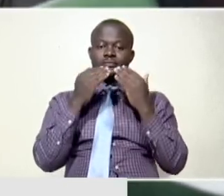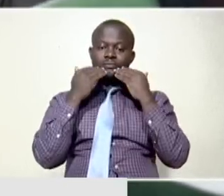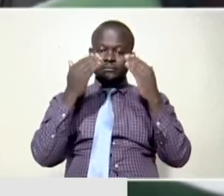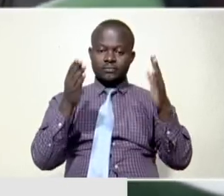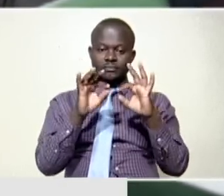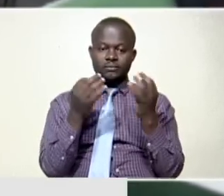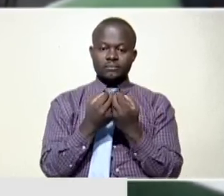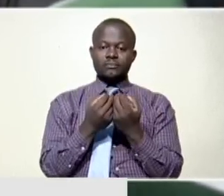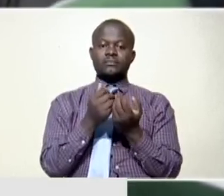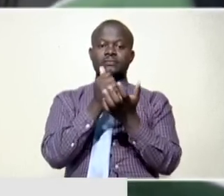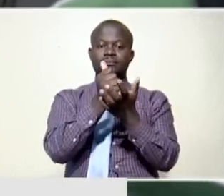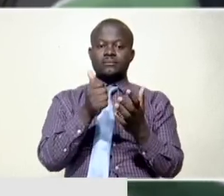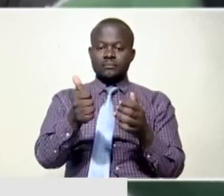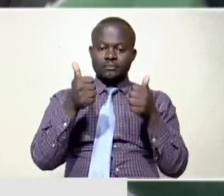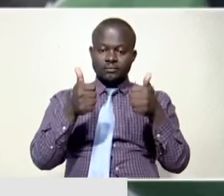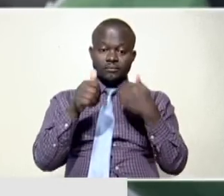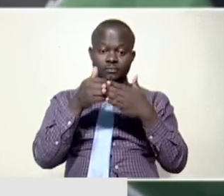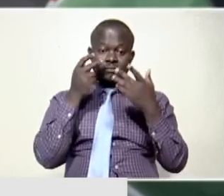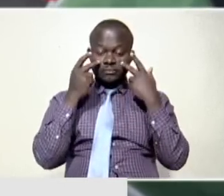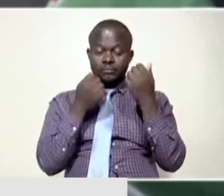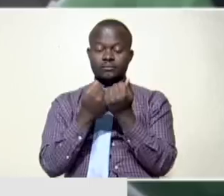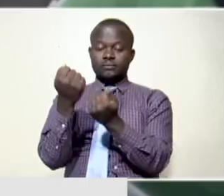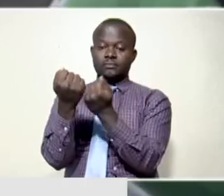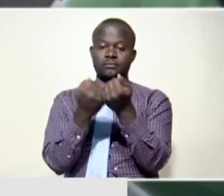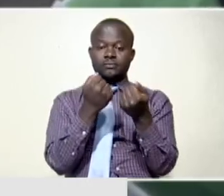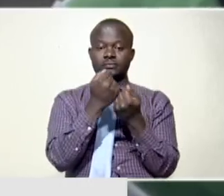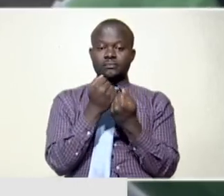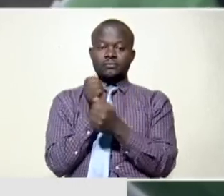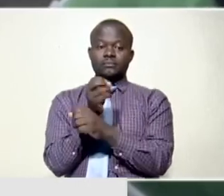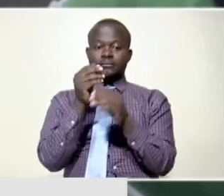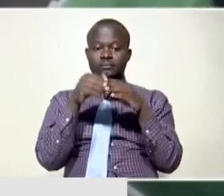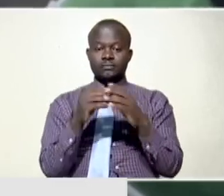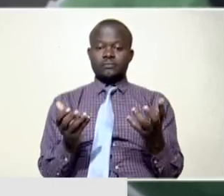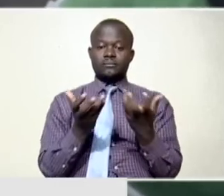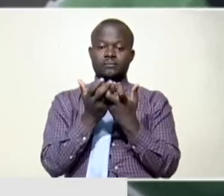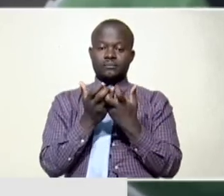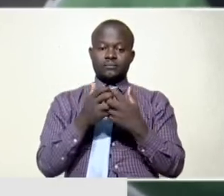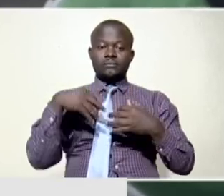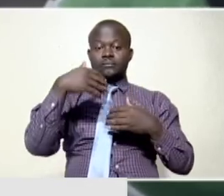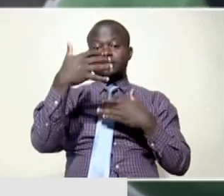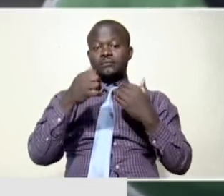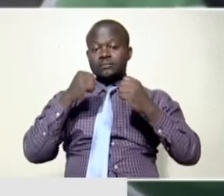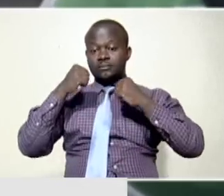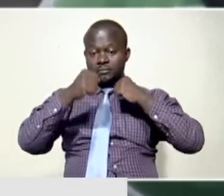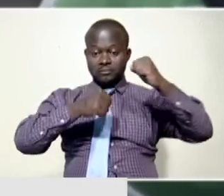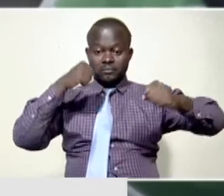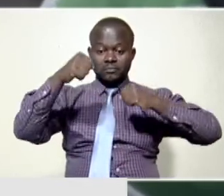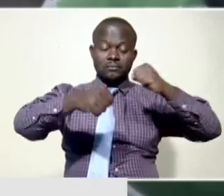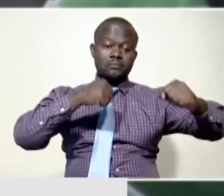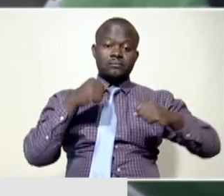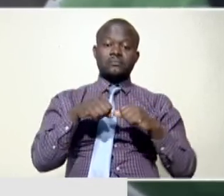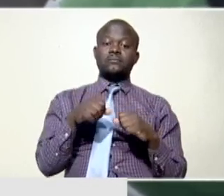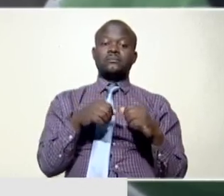Urugo rwifashe neza usanga ari abuzuzanya ari abajya inama bagahuza. Abirirwa barwana